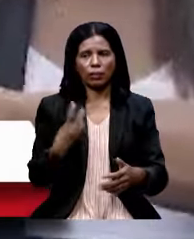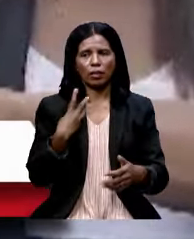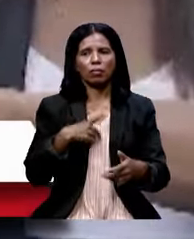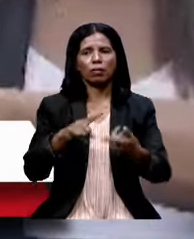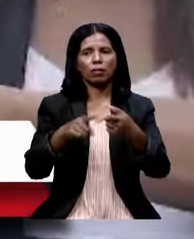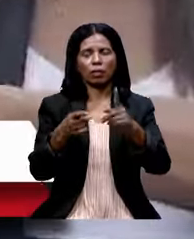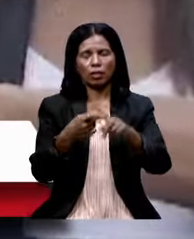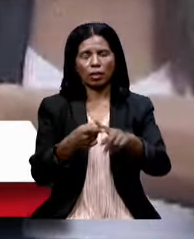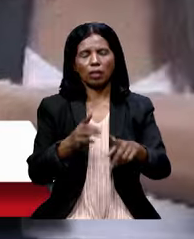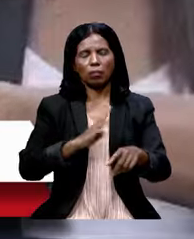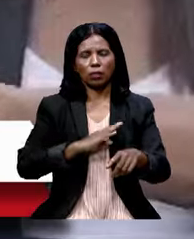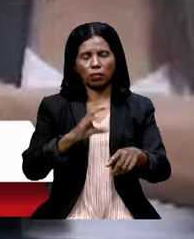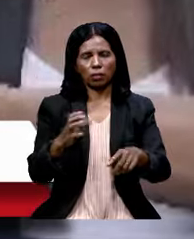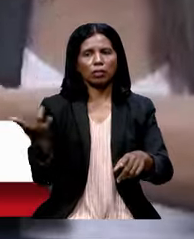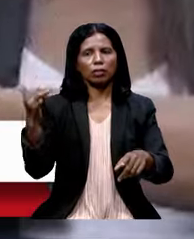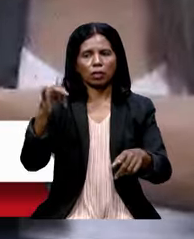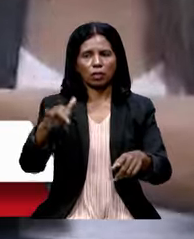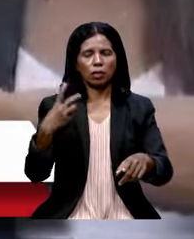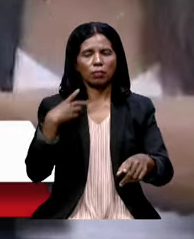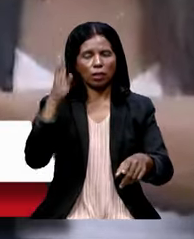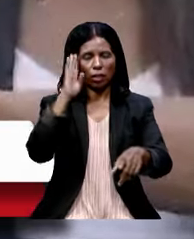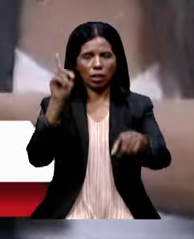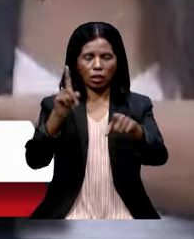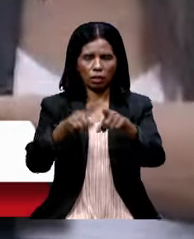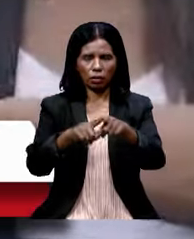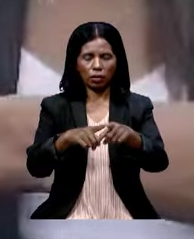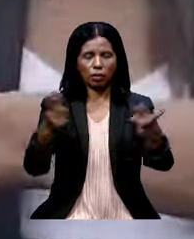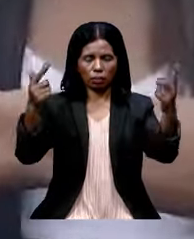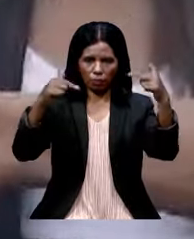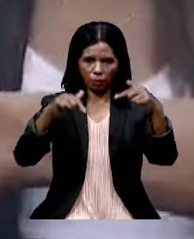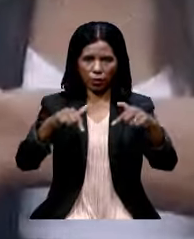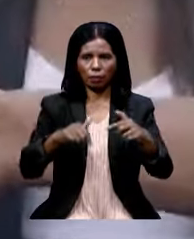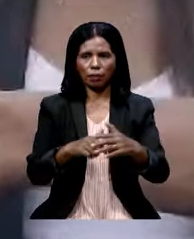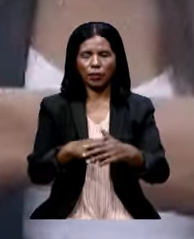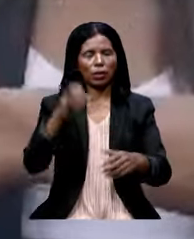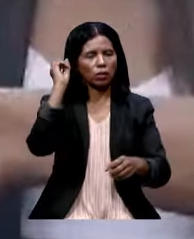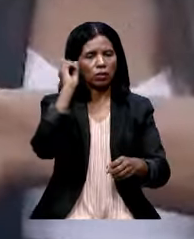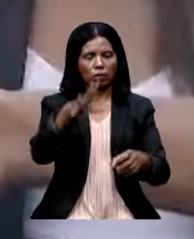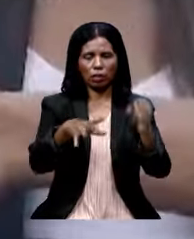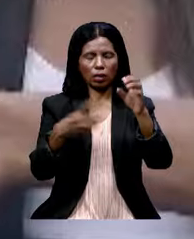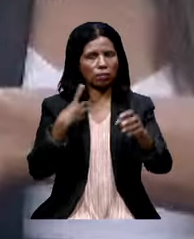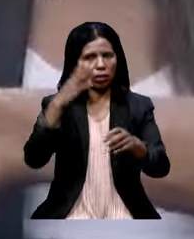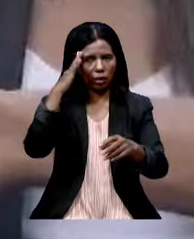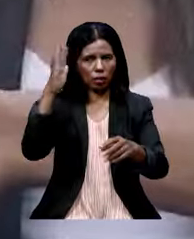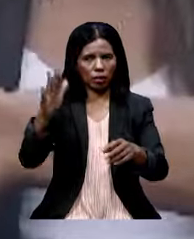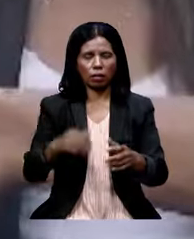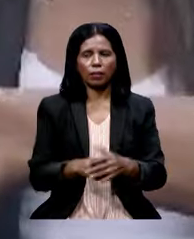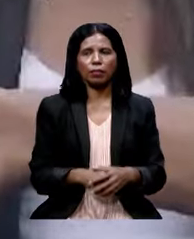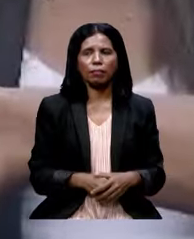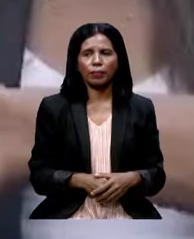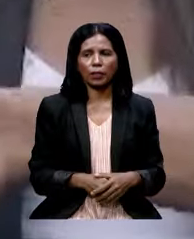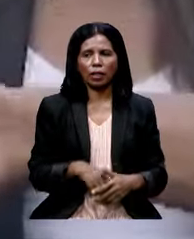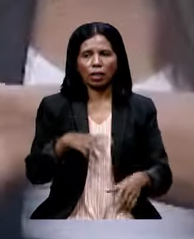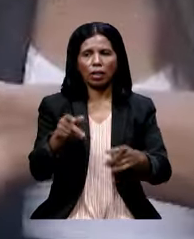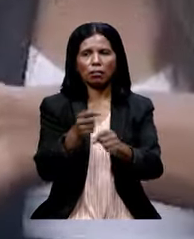jovem bakovan sira, o sela amnia alin sira, mak, dala ruma mai, tu dakar, kembladu hatene, mas bem, rahune, pasti